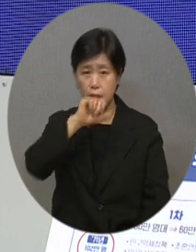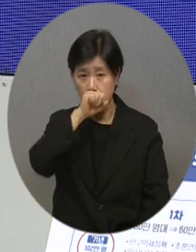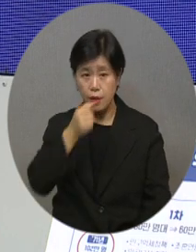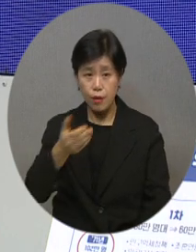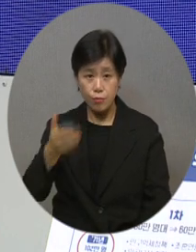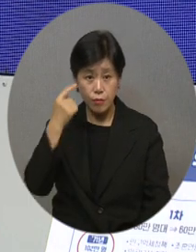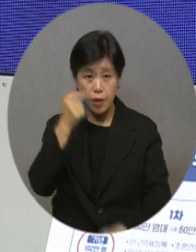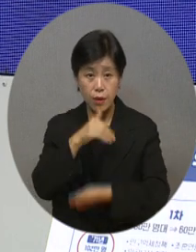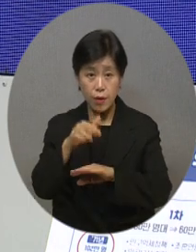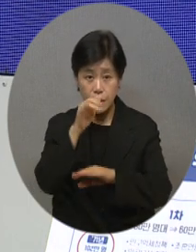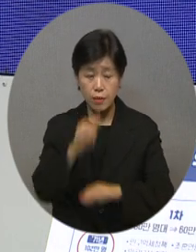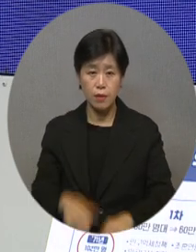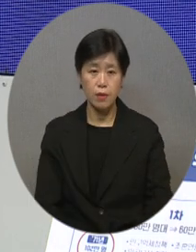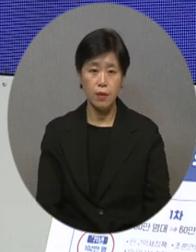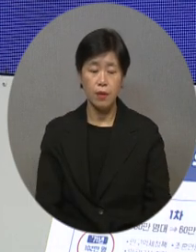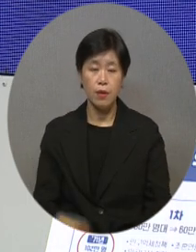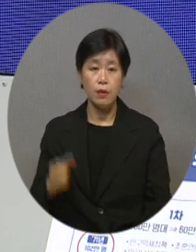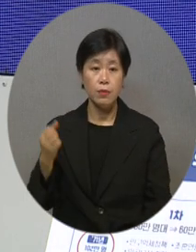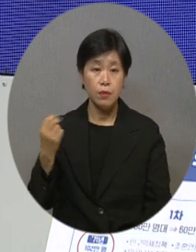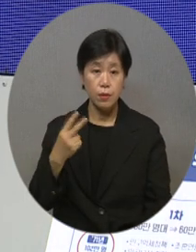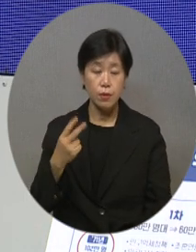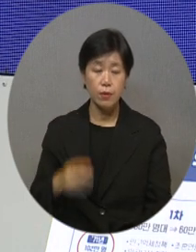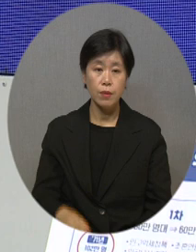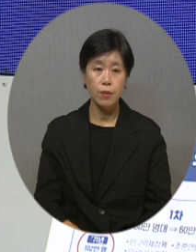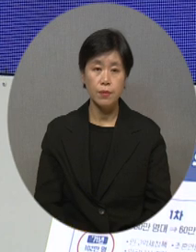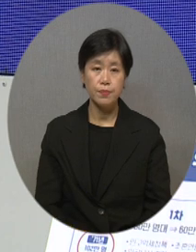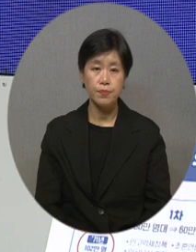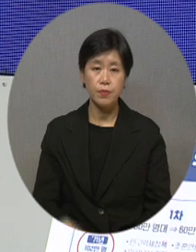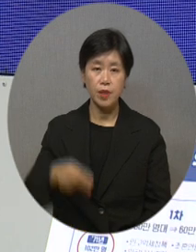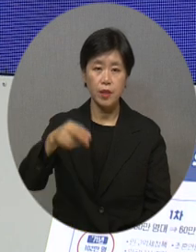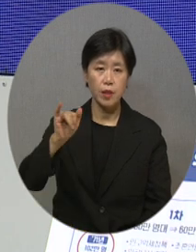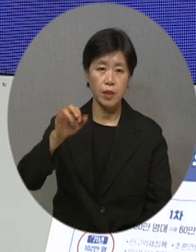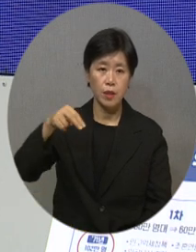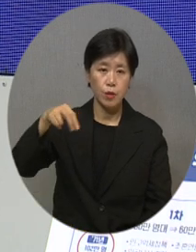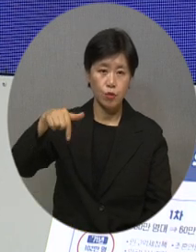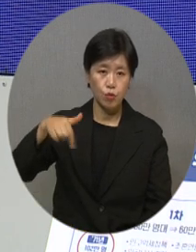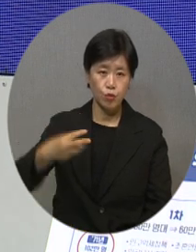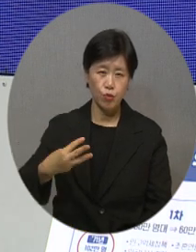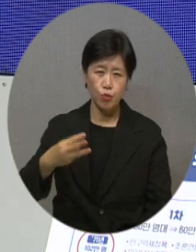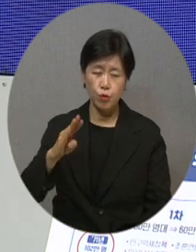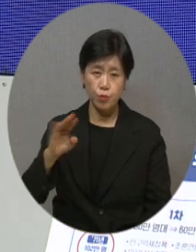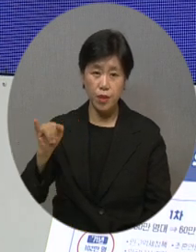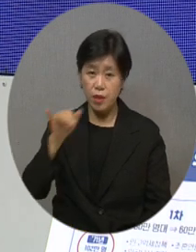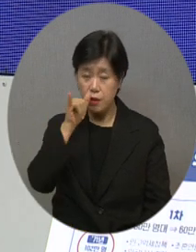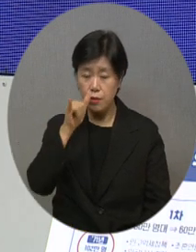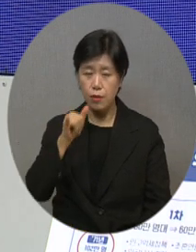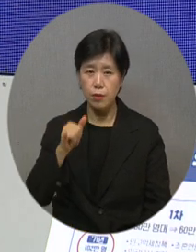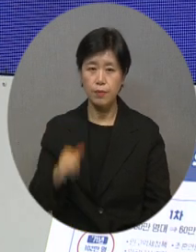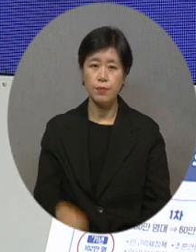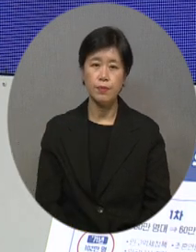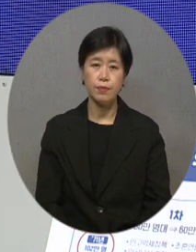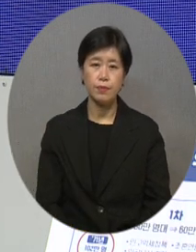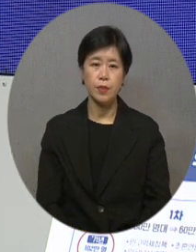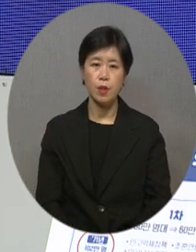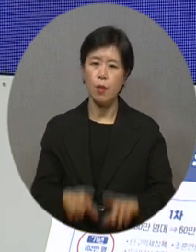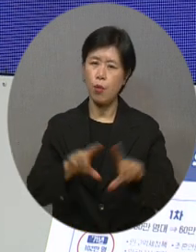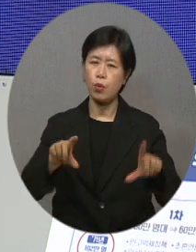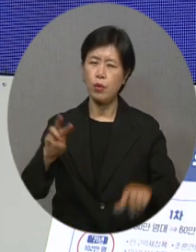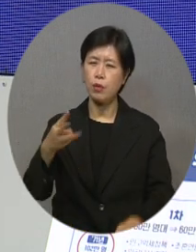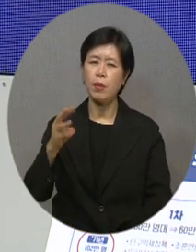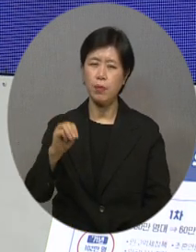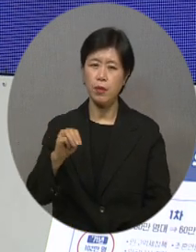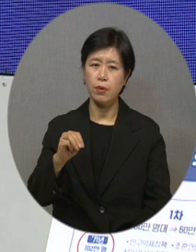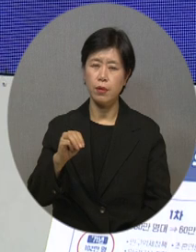또 하나가 난임 시술비가 있습니다. 지금 보통 한 300만 원쯤 듭니다. 그중에서 그 70% 정도는 건강보험에서